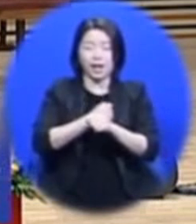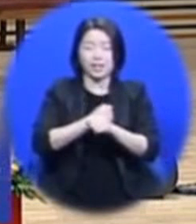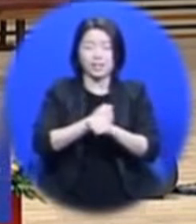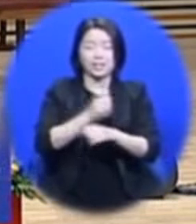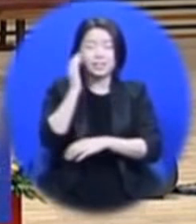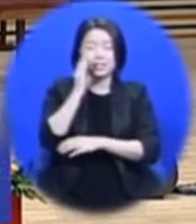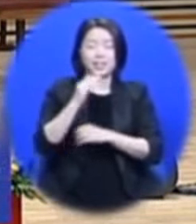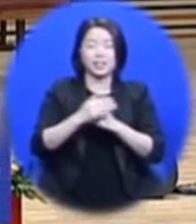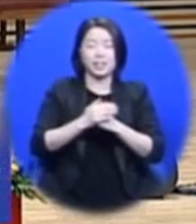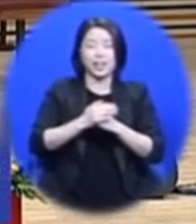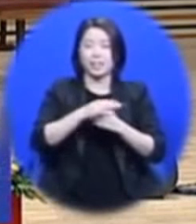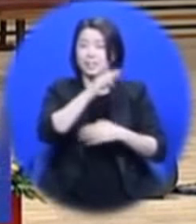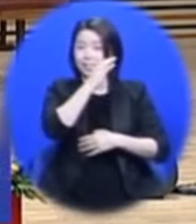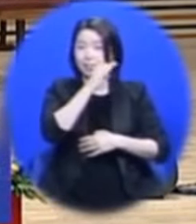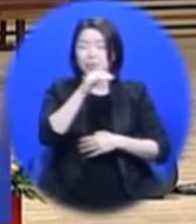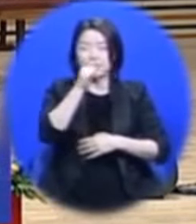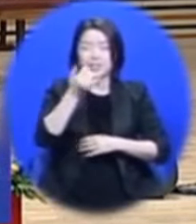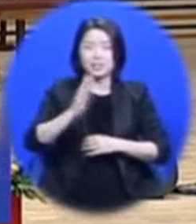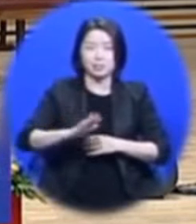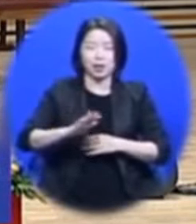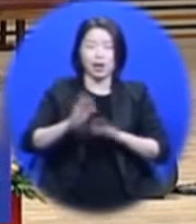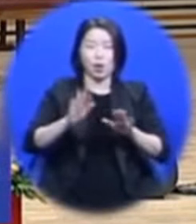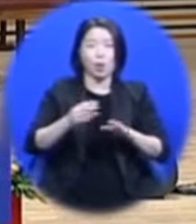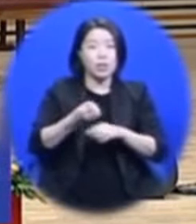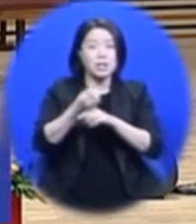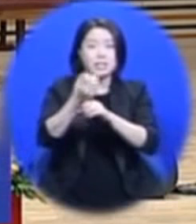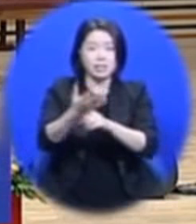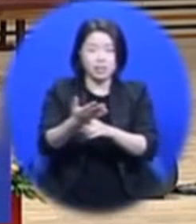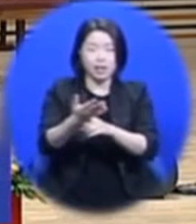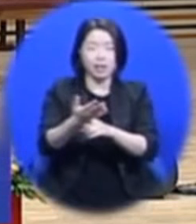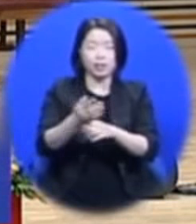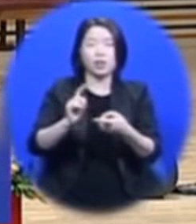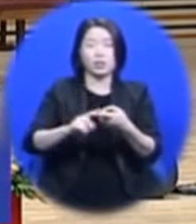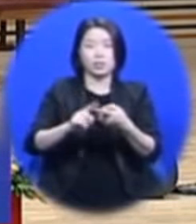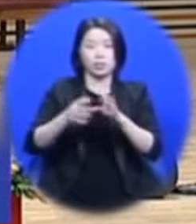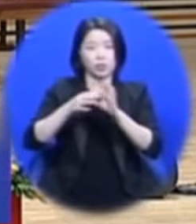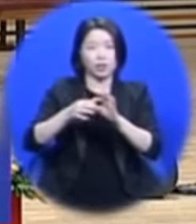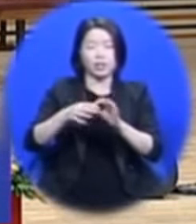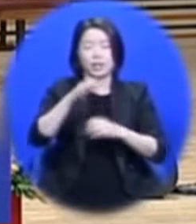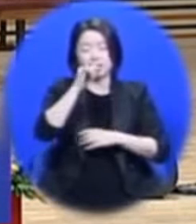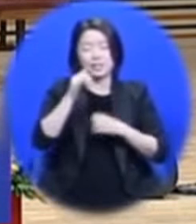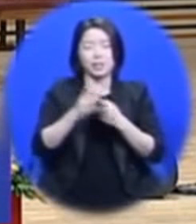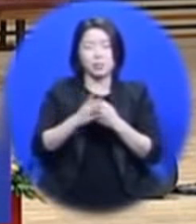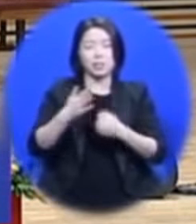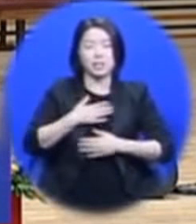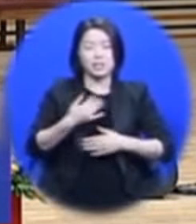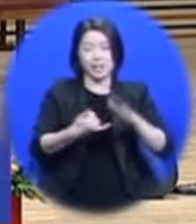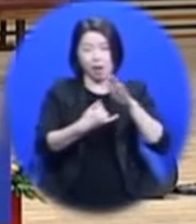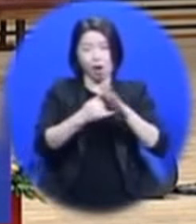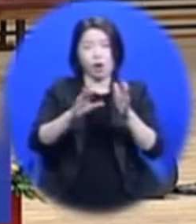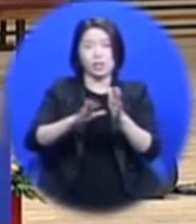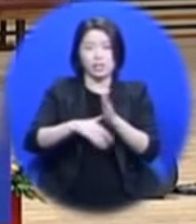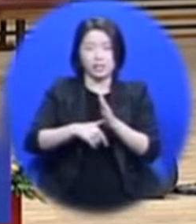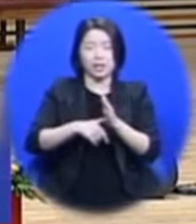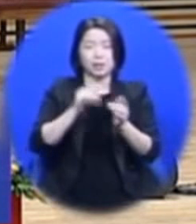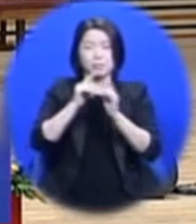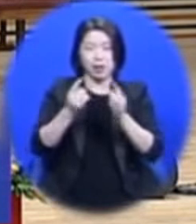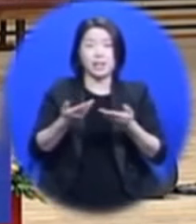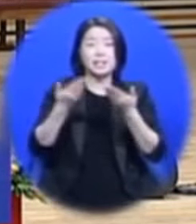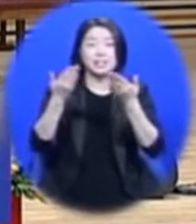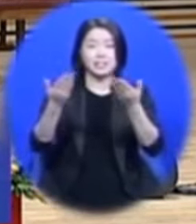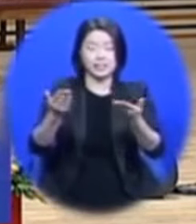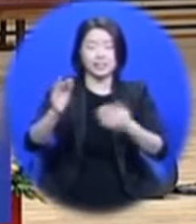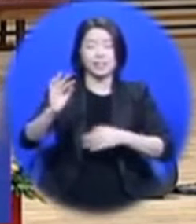쑥스럽지만 오늘 전할 메시지와 관련이 있어서 부득불 그 제 어릴 때 이야기를 드릴 수밖에